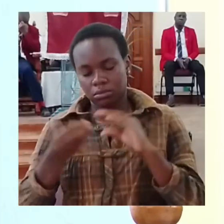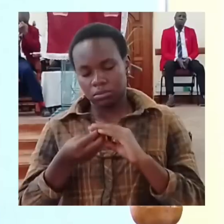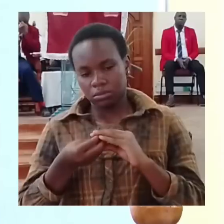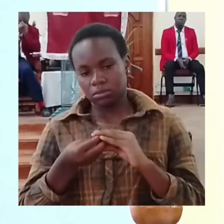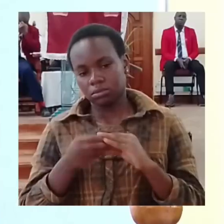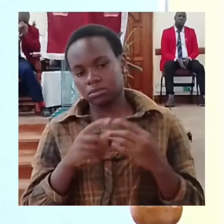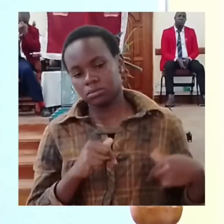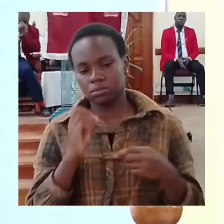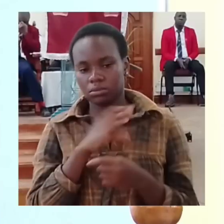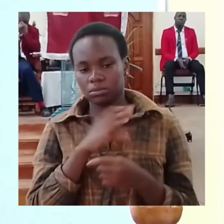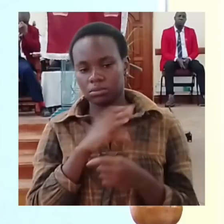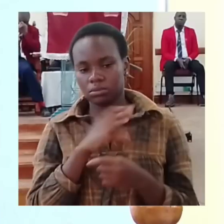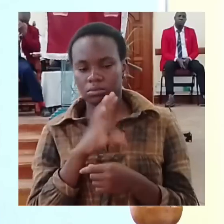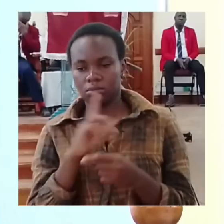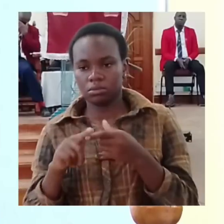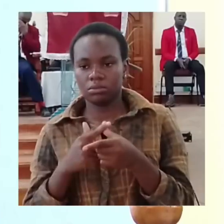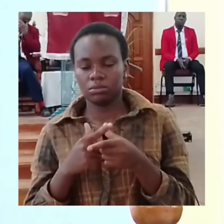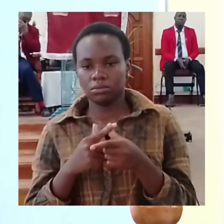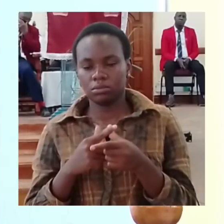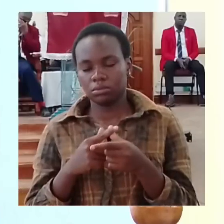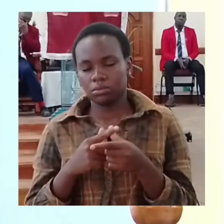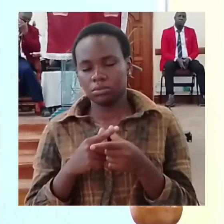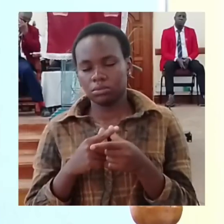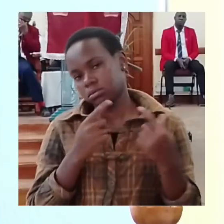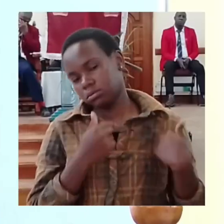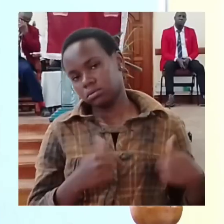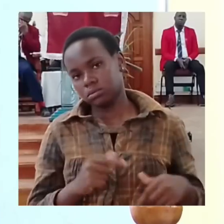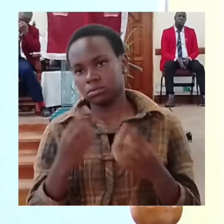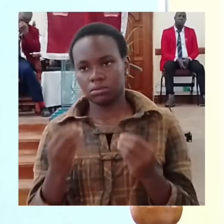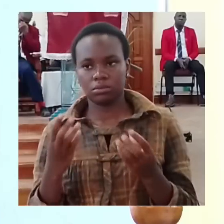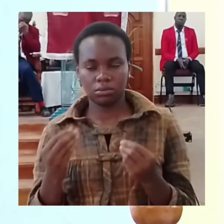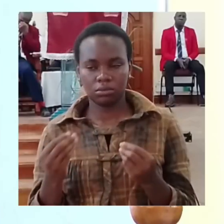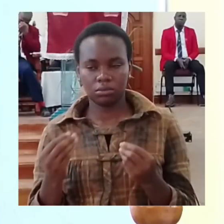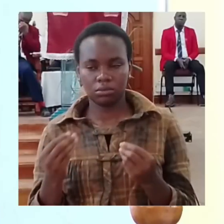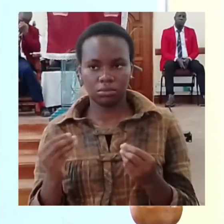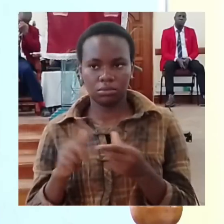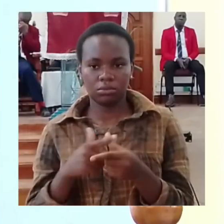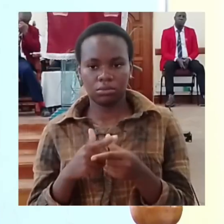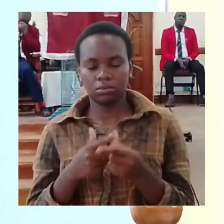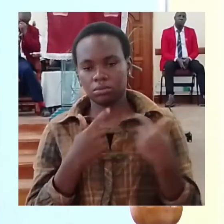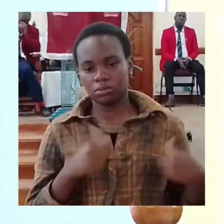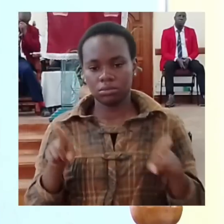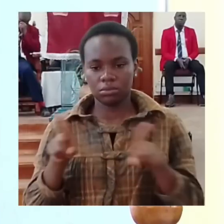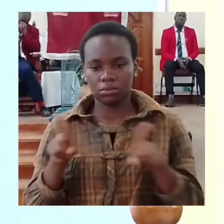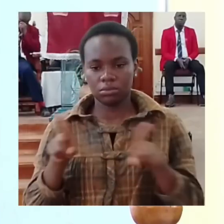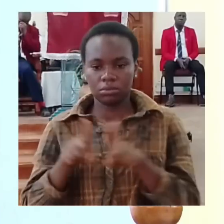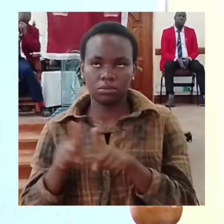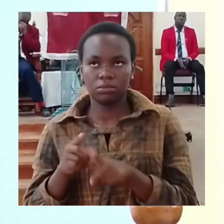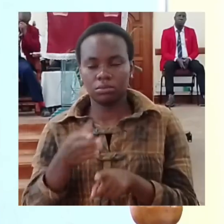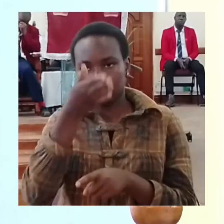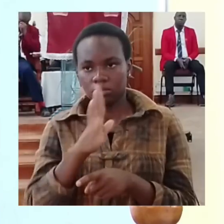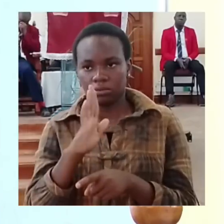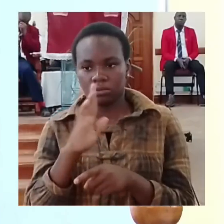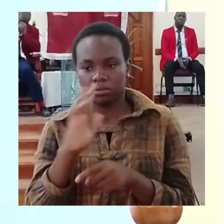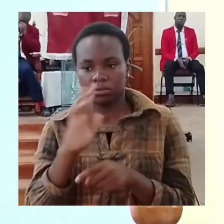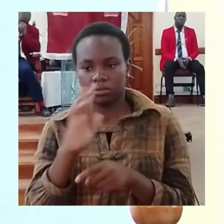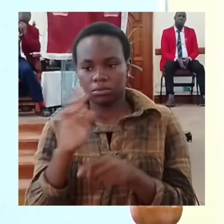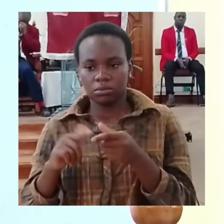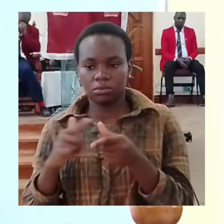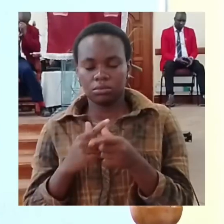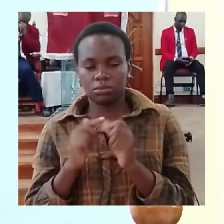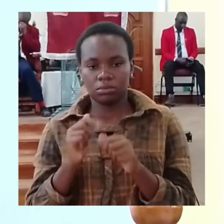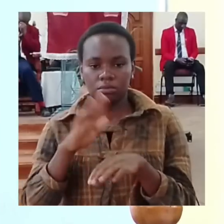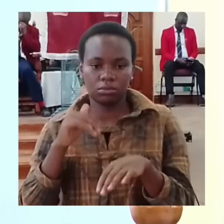Jehova, tumbire ngoro thuthiku, na nigetha ngoro citu ihanane nawe. Na riria watwita